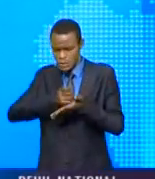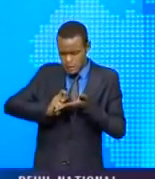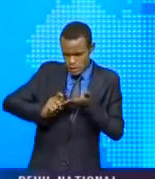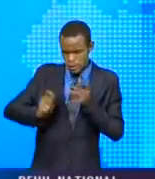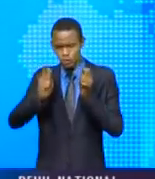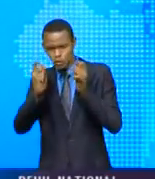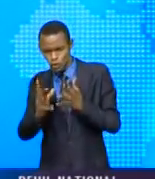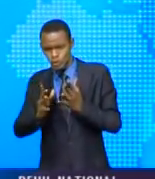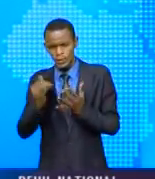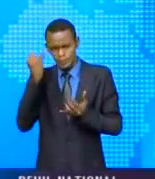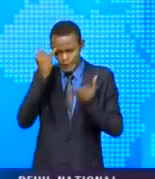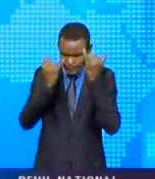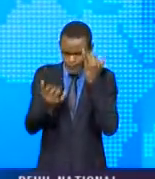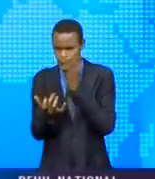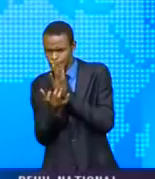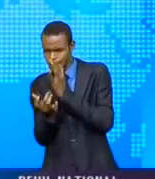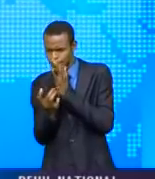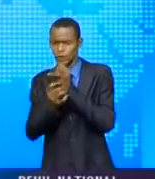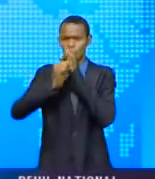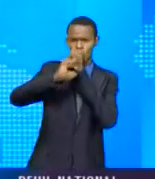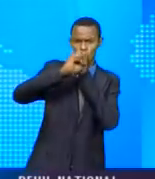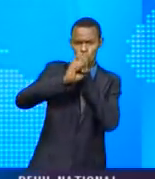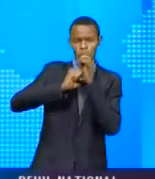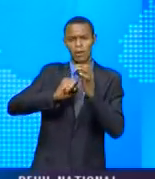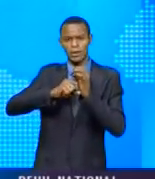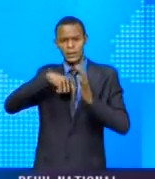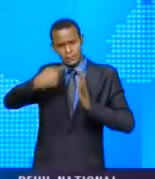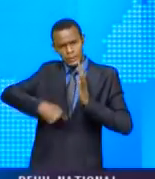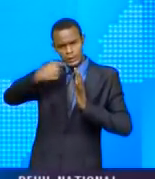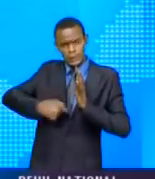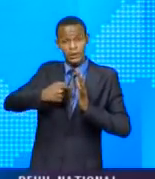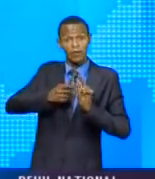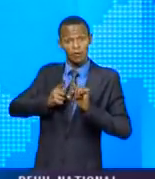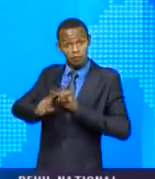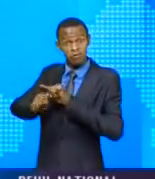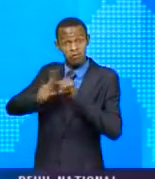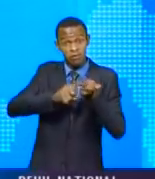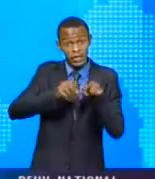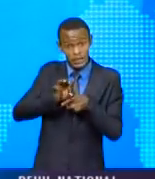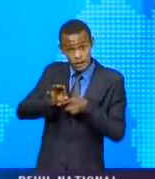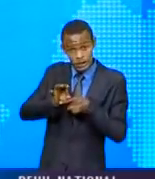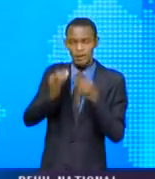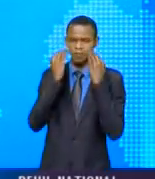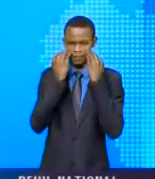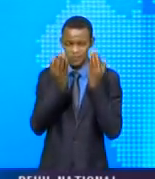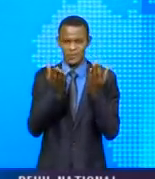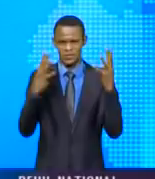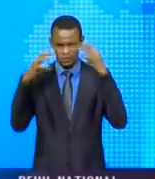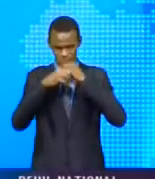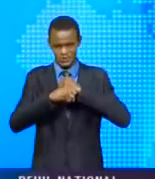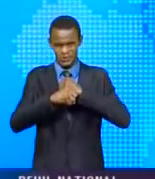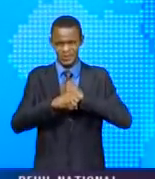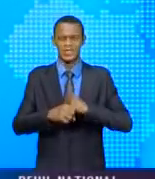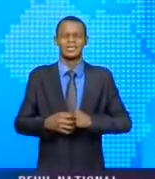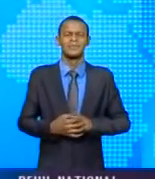aux démissions et des sensibilisations et aussi les reportages un reportage dé mamika d'imac